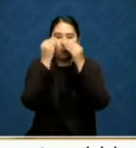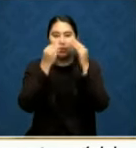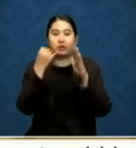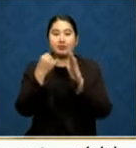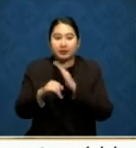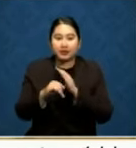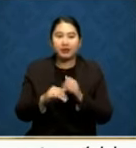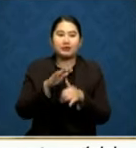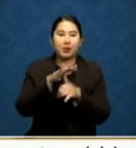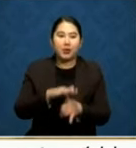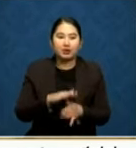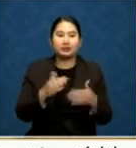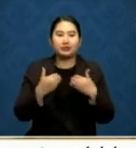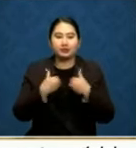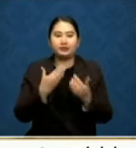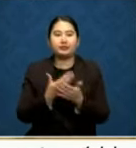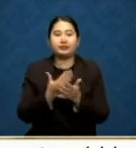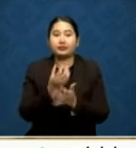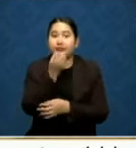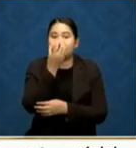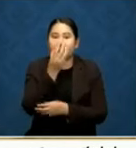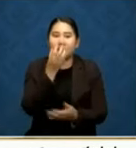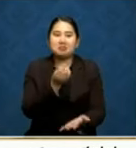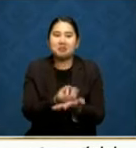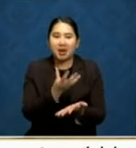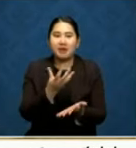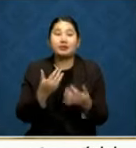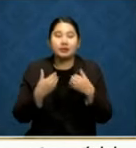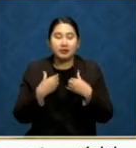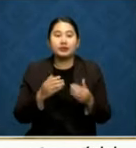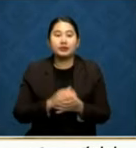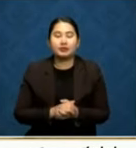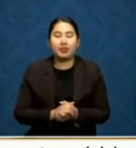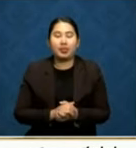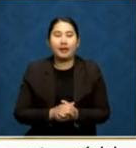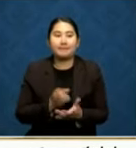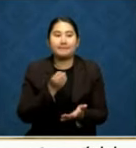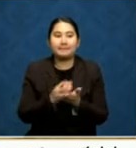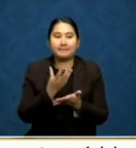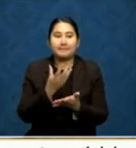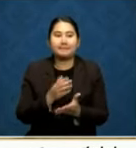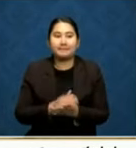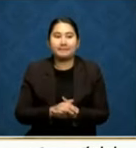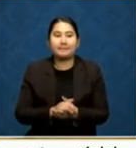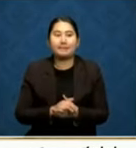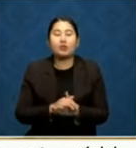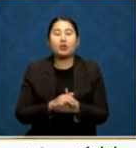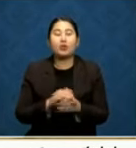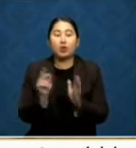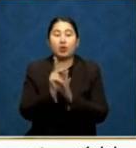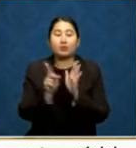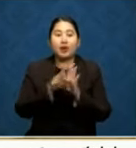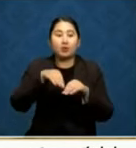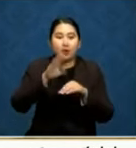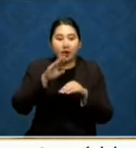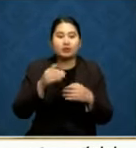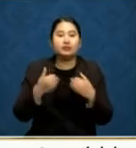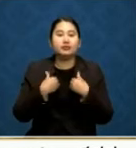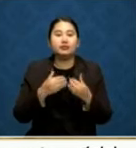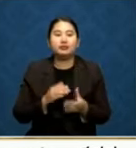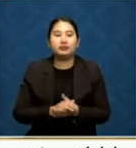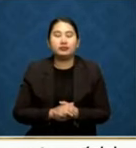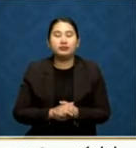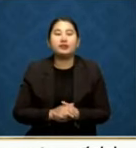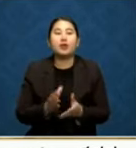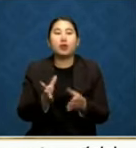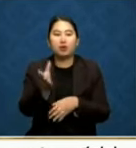ผิดและทเอาเปรยบอย่างมากมีกคิดดอกเบี้ยใอาตาสูงกว่าที่กำหนดกอดกหมายกำหนดและมบงคับซืประการพ่งอัี้